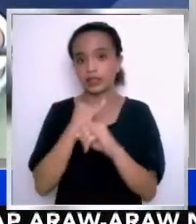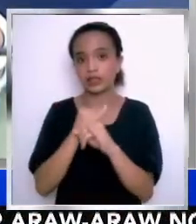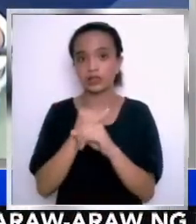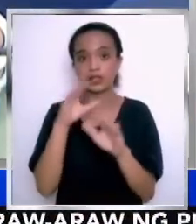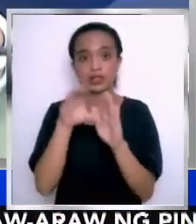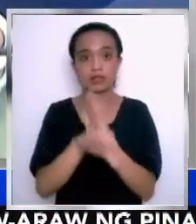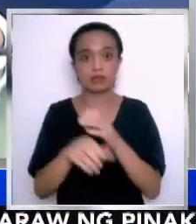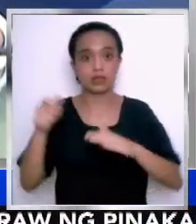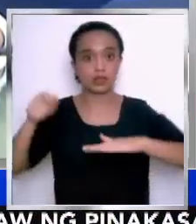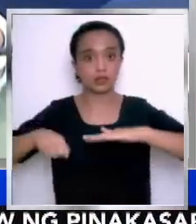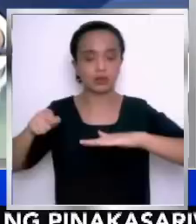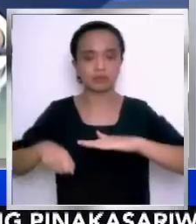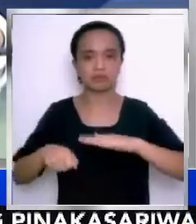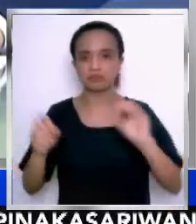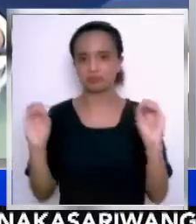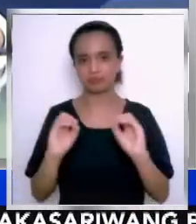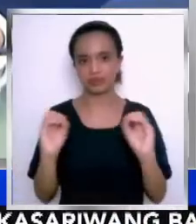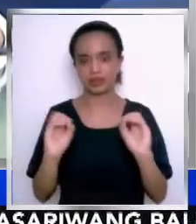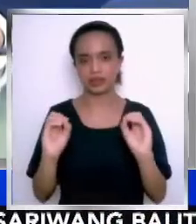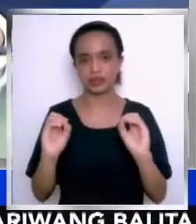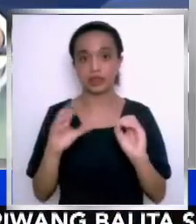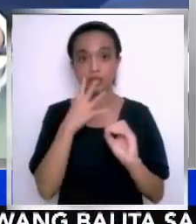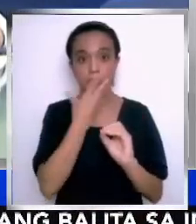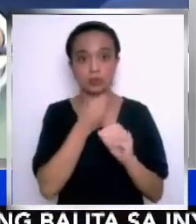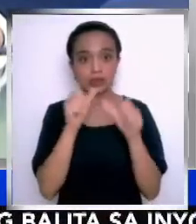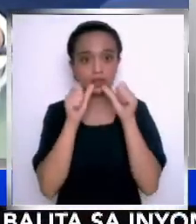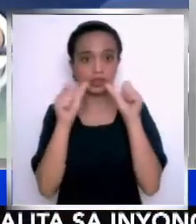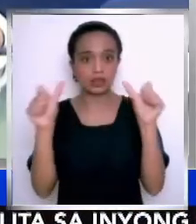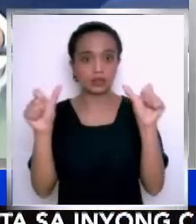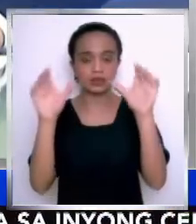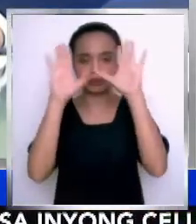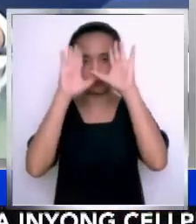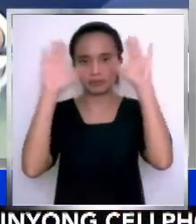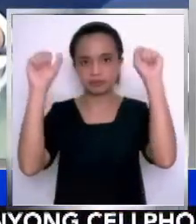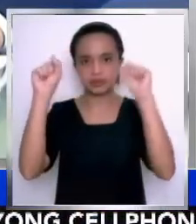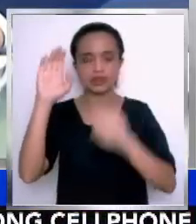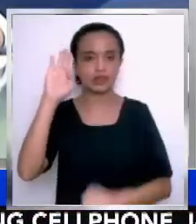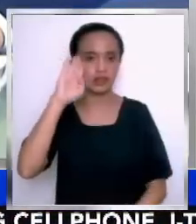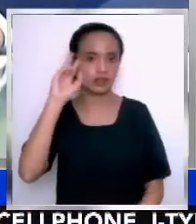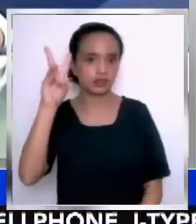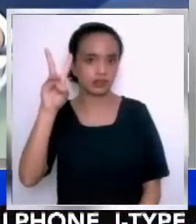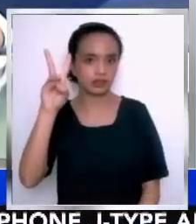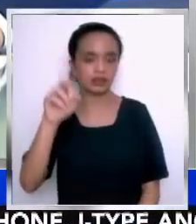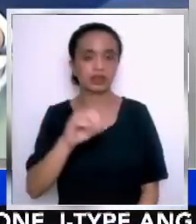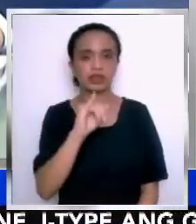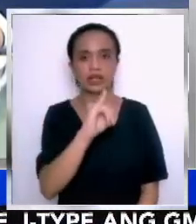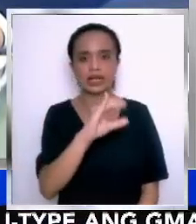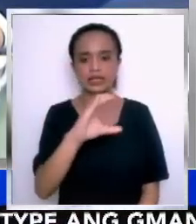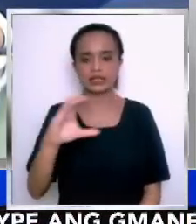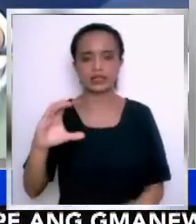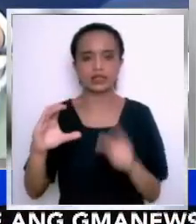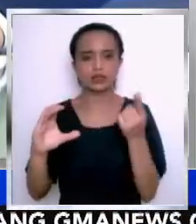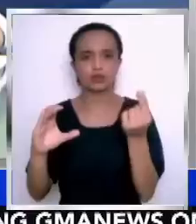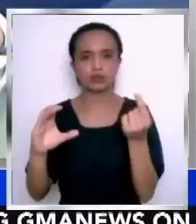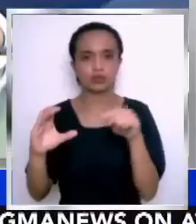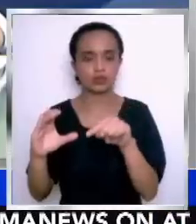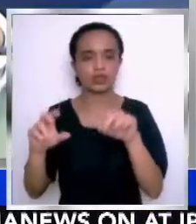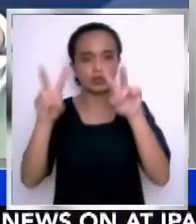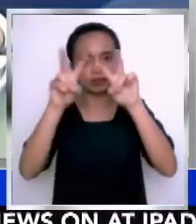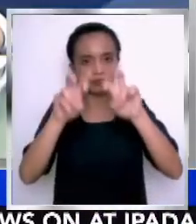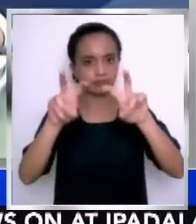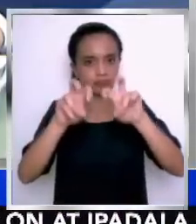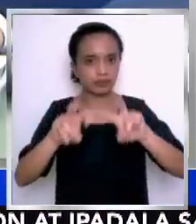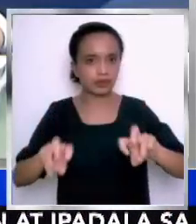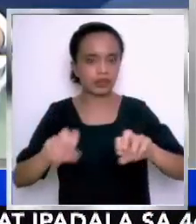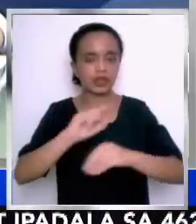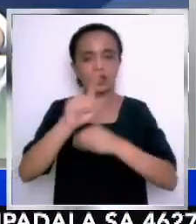Bongbong Marcos ang nag-anunsyo niya. Ang ICC at magdaigdigan lupong na nag-iimbestiga sa gera kontra droga ng